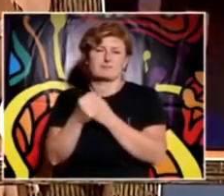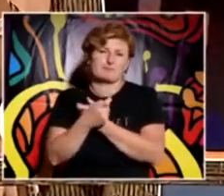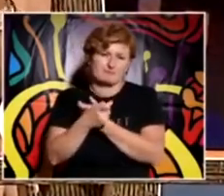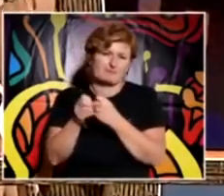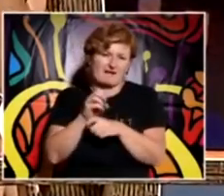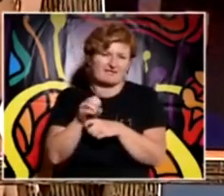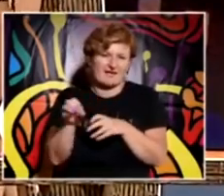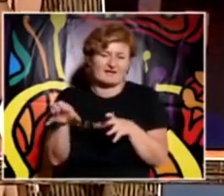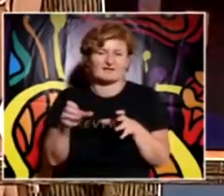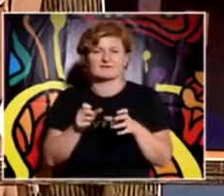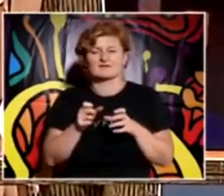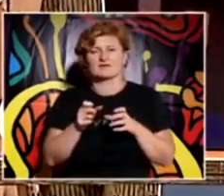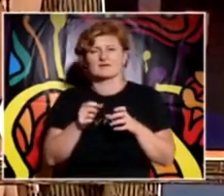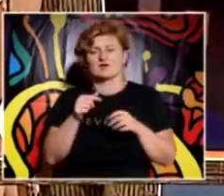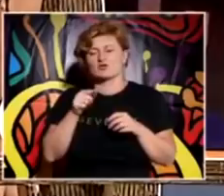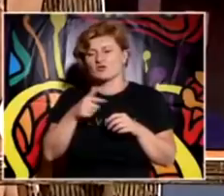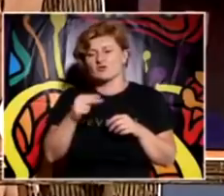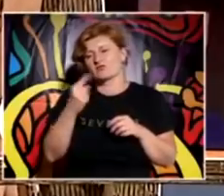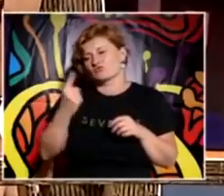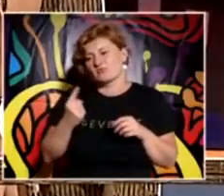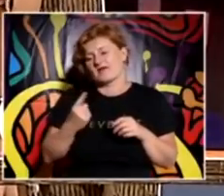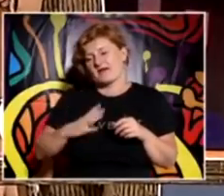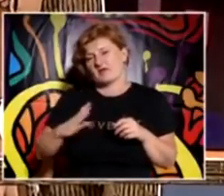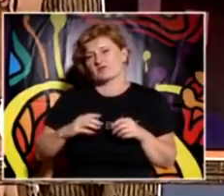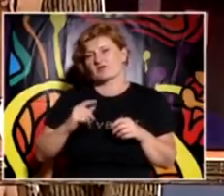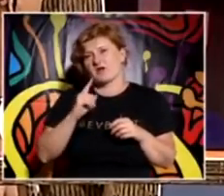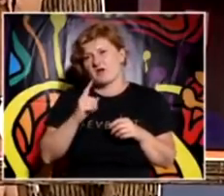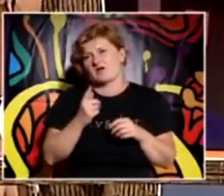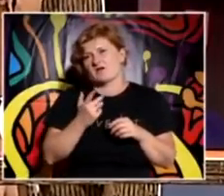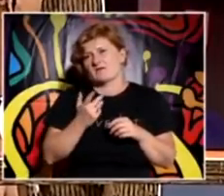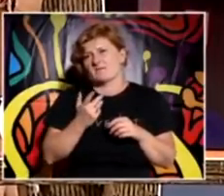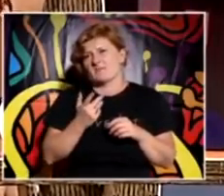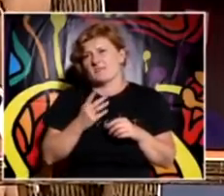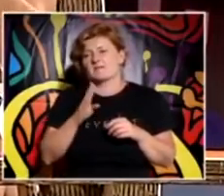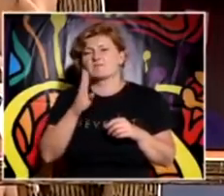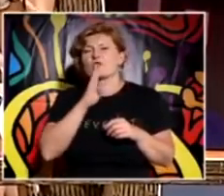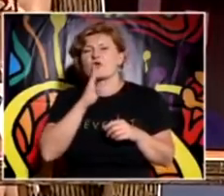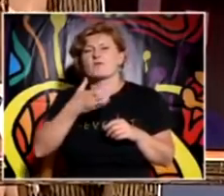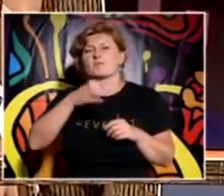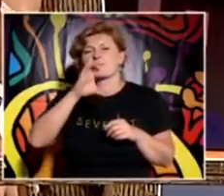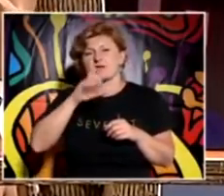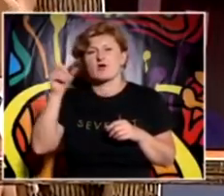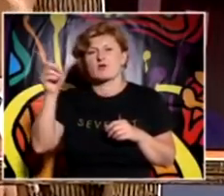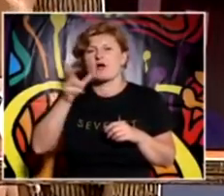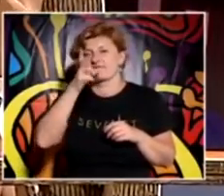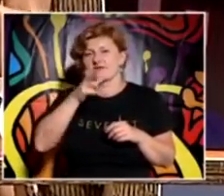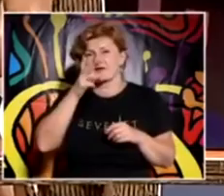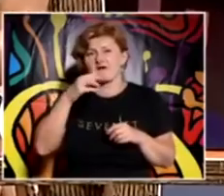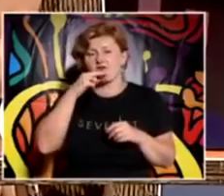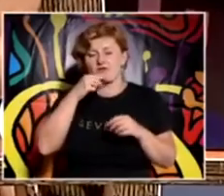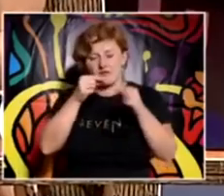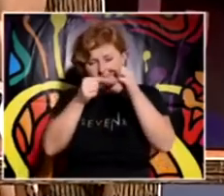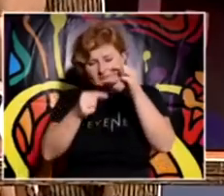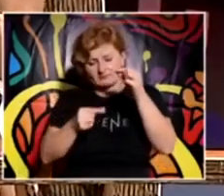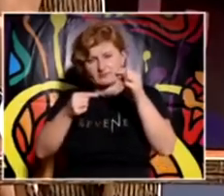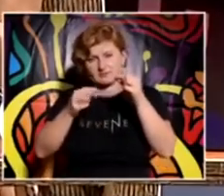super jakość, żeby pić codziennie, ale podobno piją wodę filtrowaną w Afryce nawet przez ten filtr,